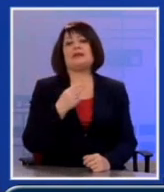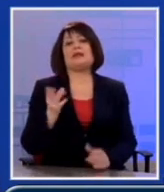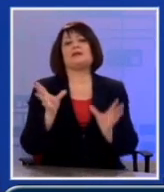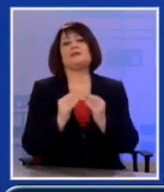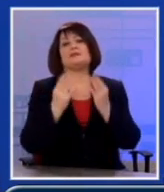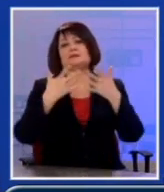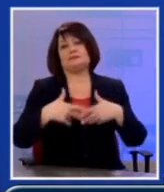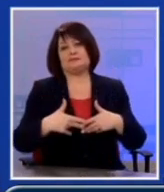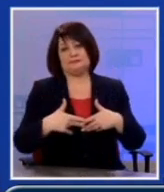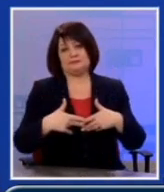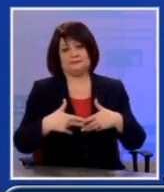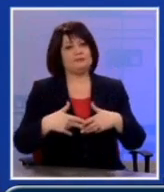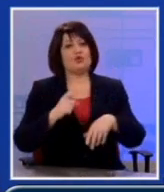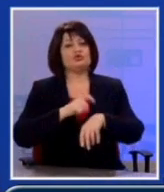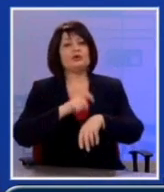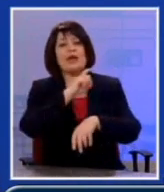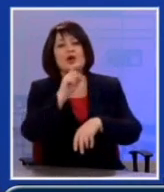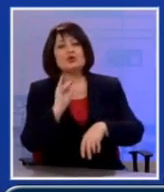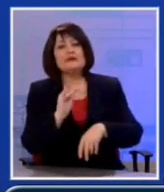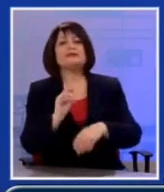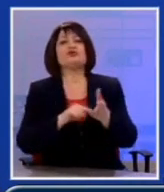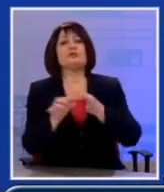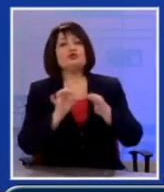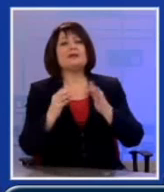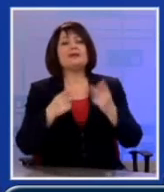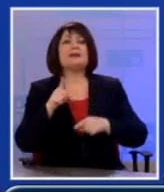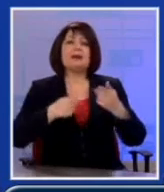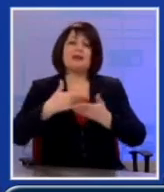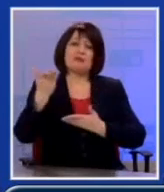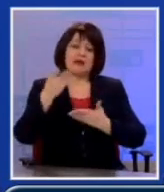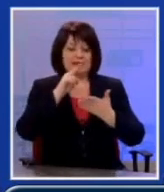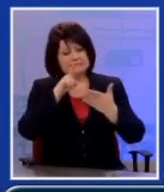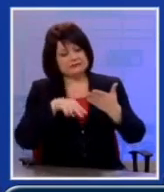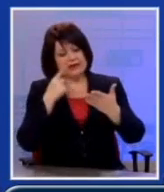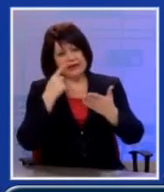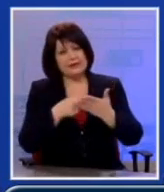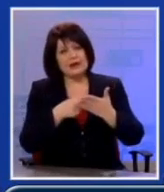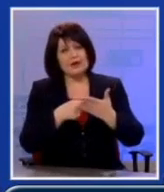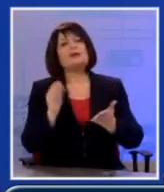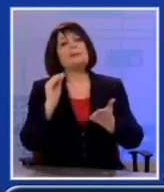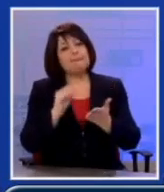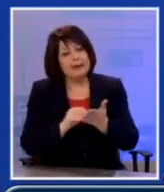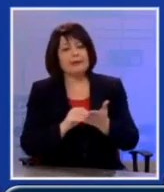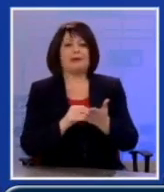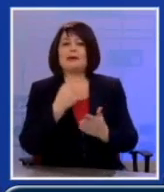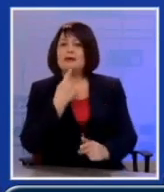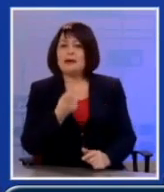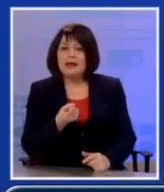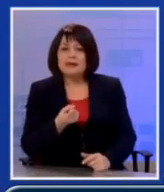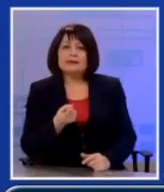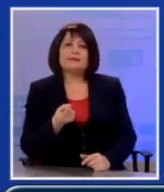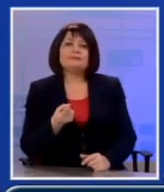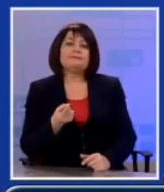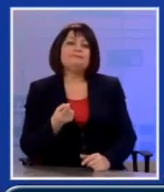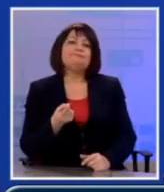του κοινοβουλευτικού ελέγχου, γιατί είδα κάποια δημοσιεύματα που πάλι υιοθετούν εκδοχές